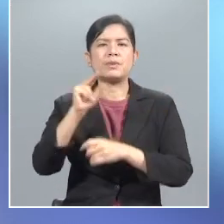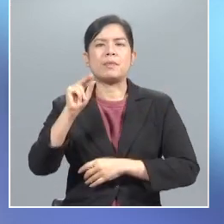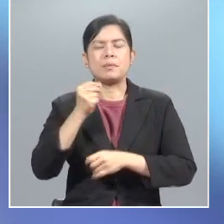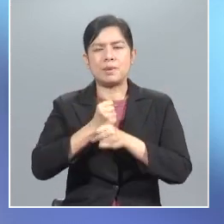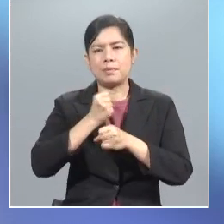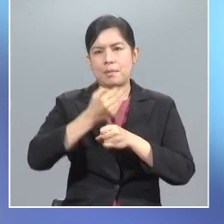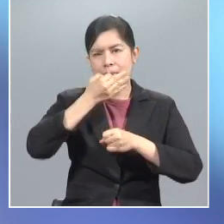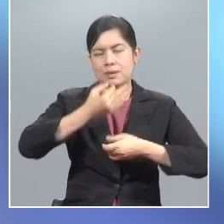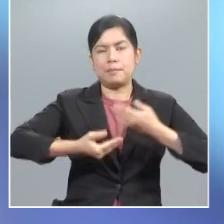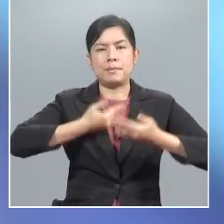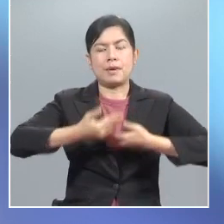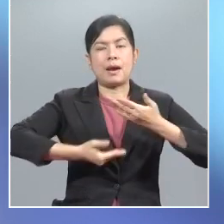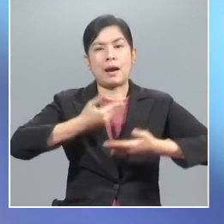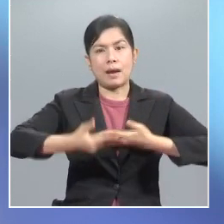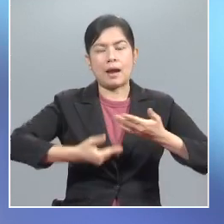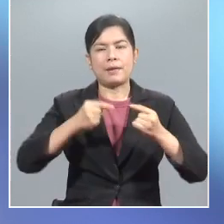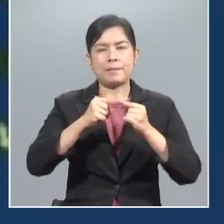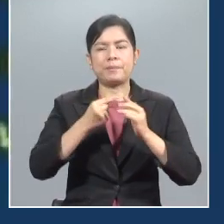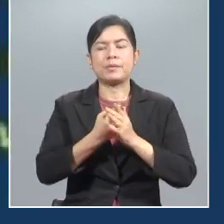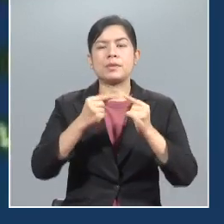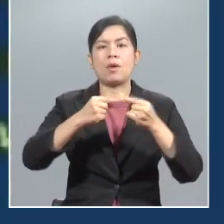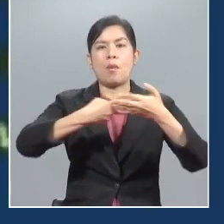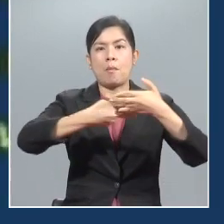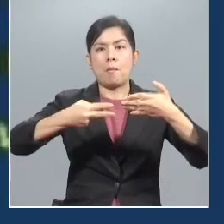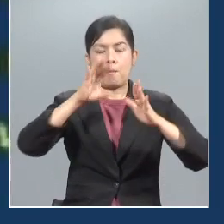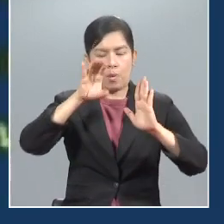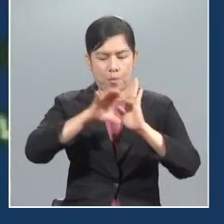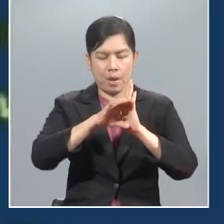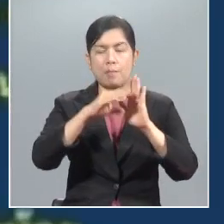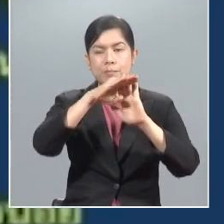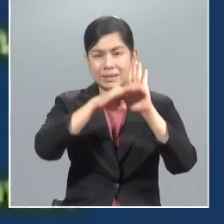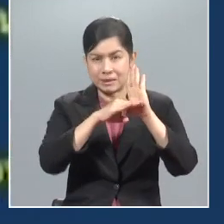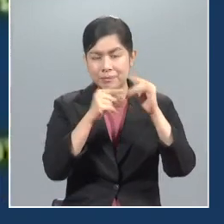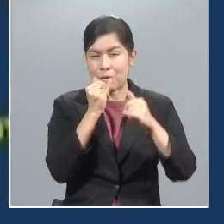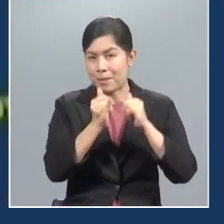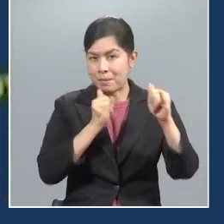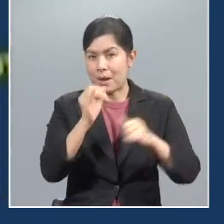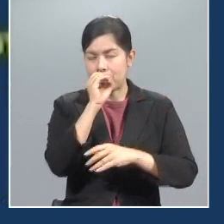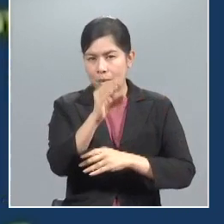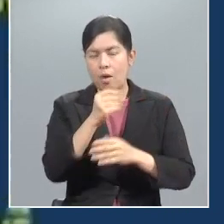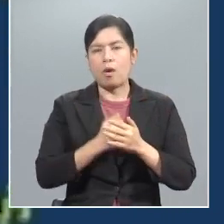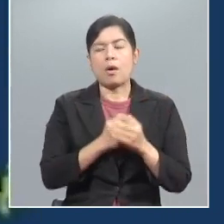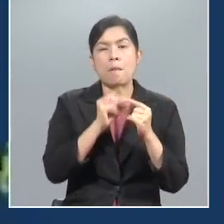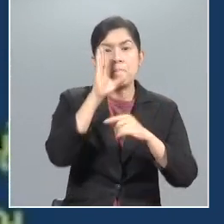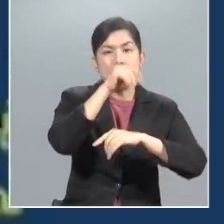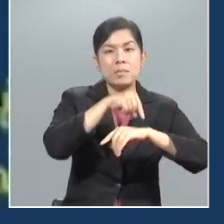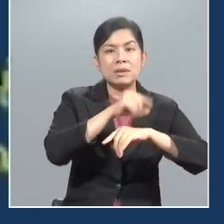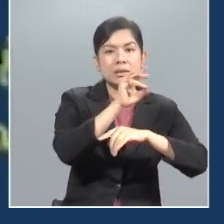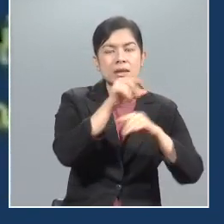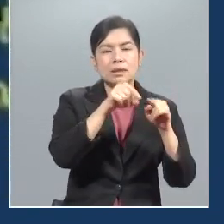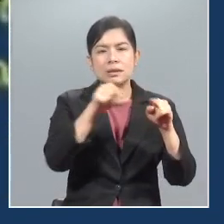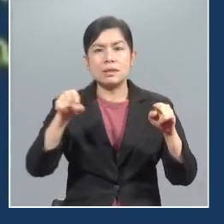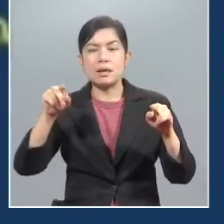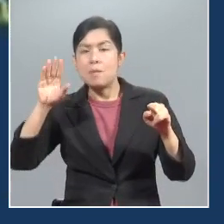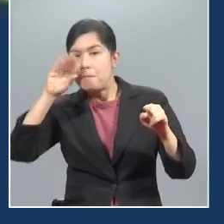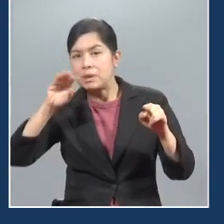่ะได้โสต์ทำลาย ว่าเวลา 1 ทุ่ ถึง 3 ทุ่มคีหัวอยู่ที่บ้านพ่อกำนั โยที่ไมได้